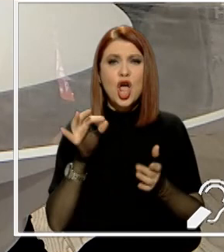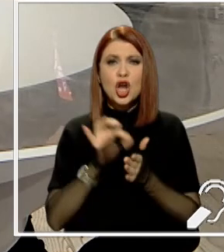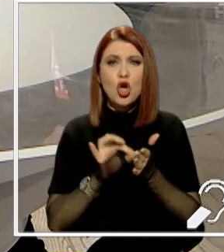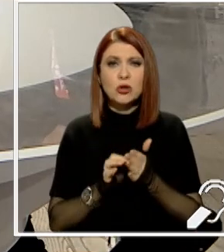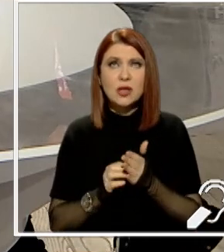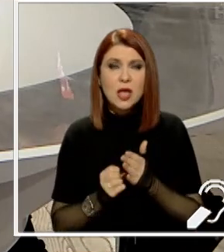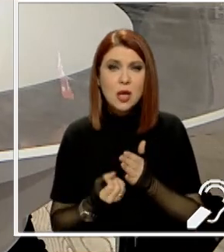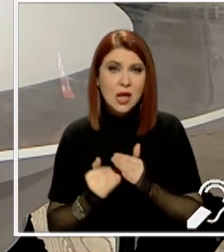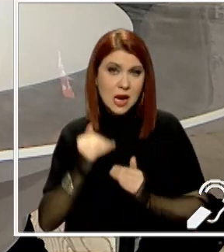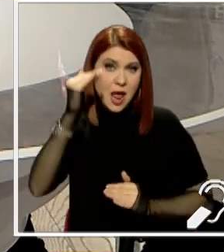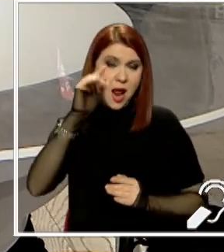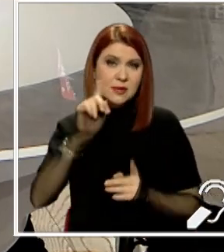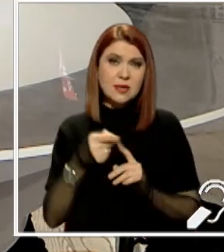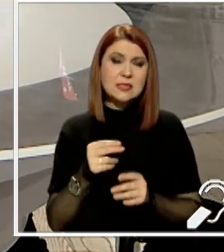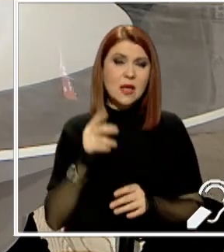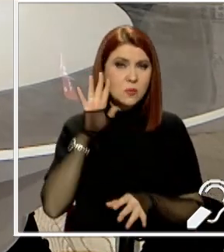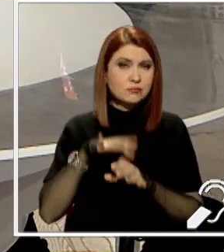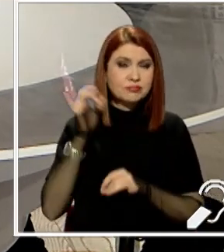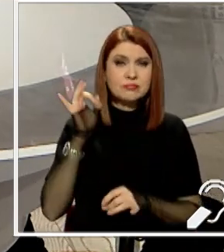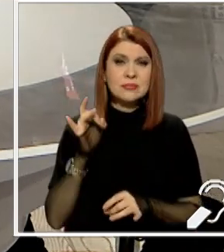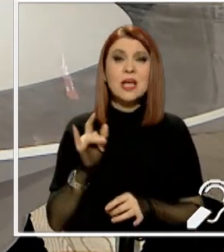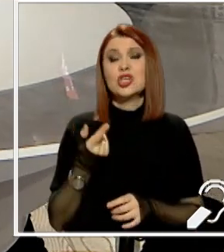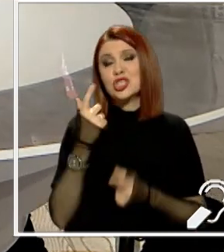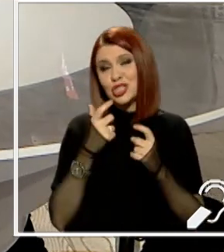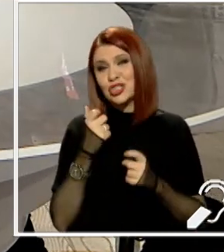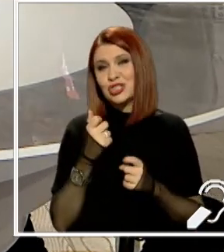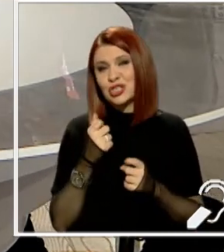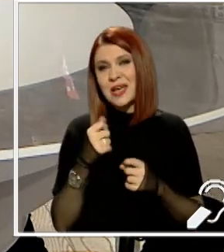să improvizeze. Sau să improvizeze. Și atunci încearcă să se...